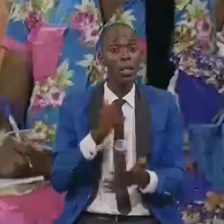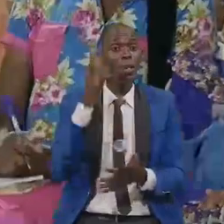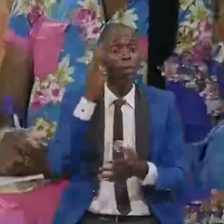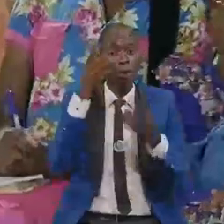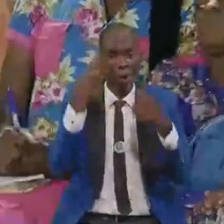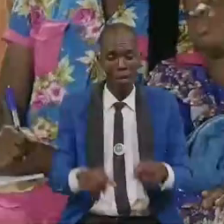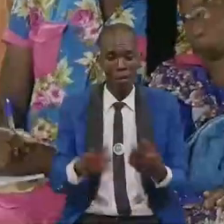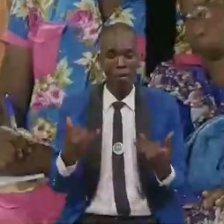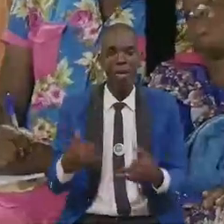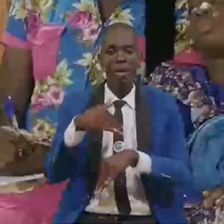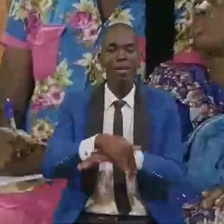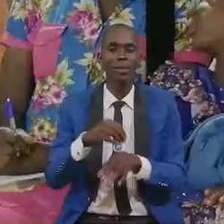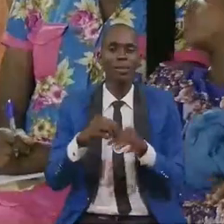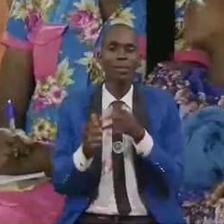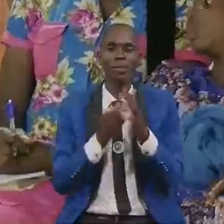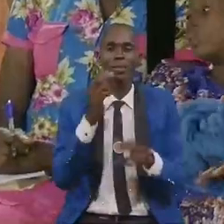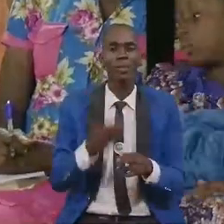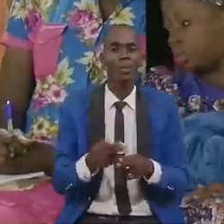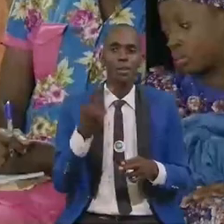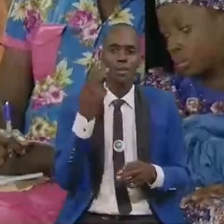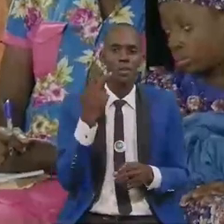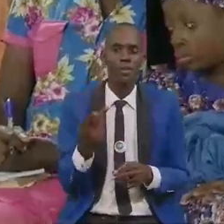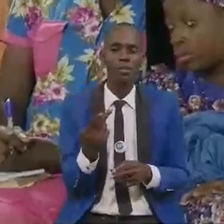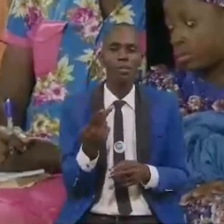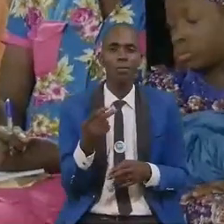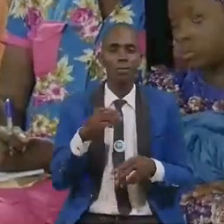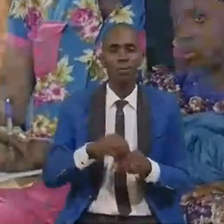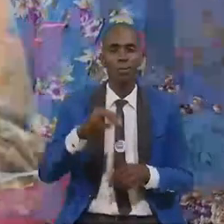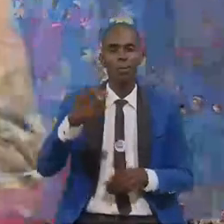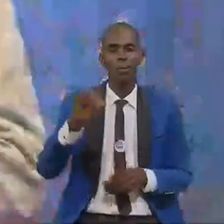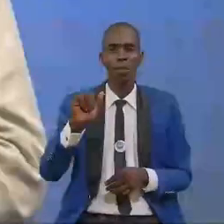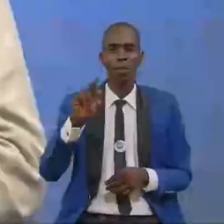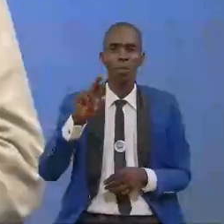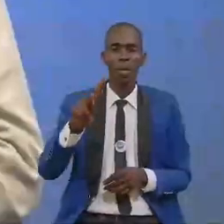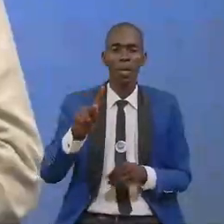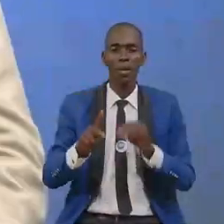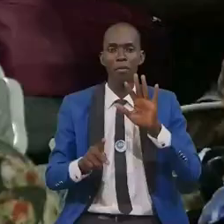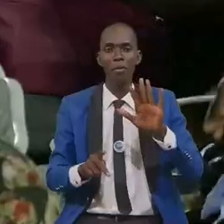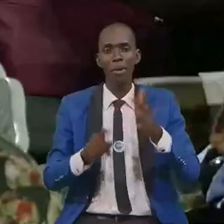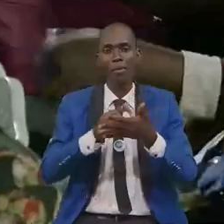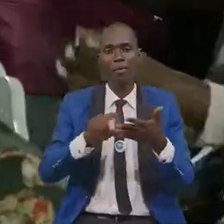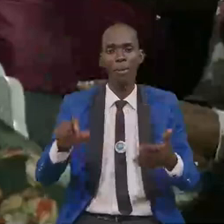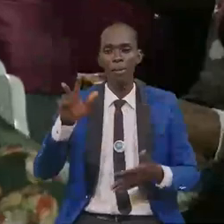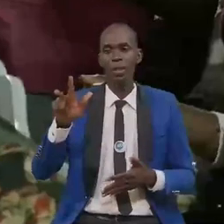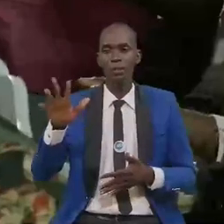ce soir voyons ceci voyons ceci en marque chapitre 535